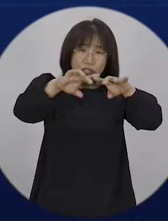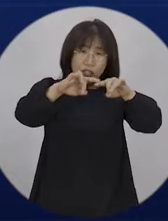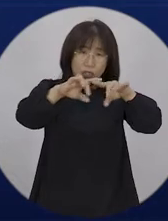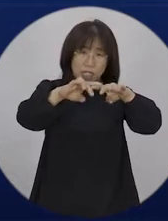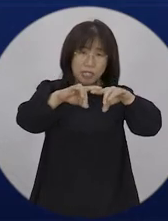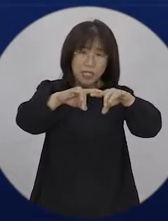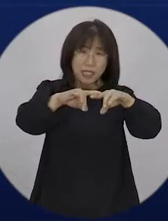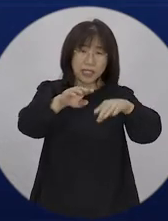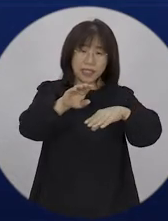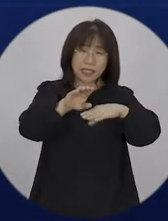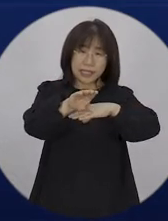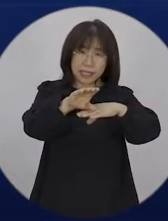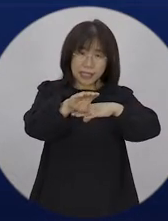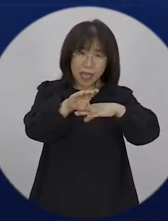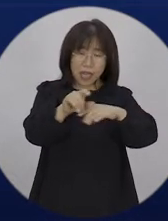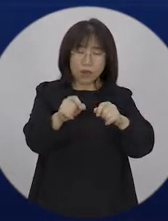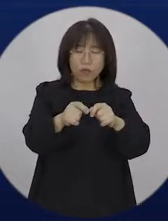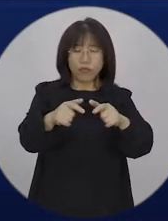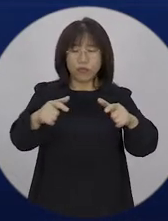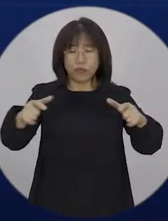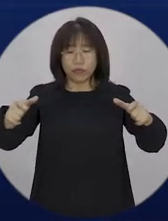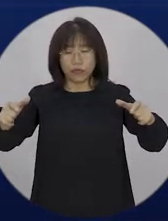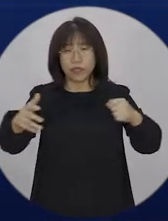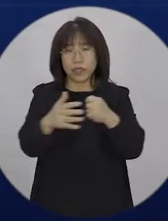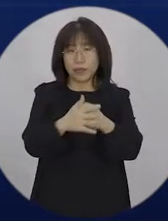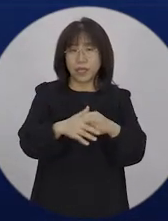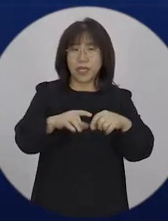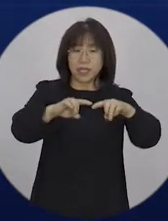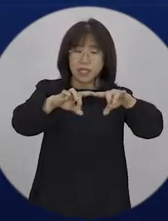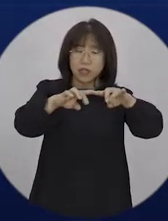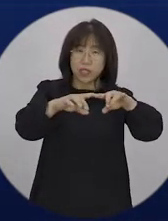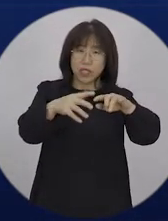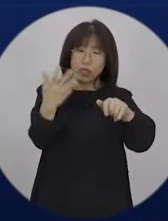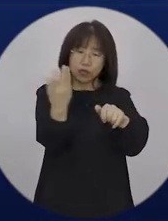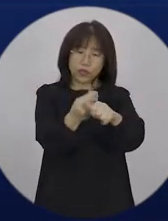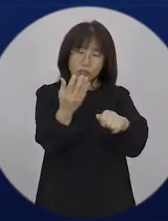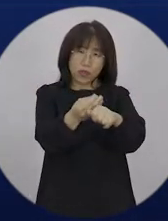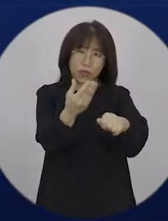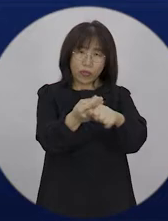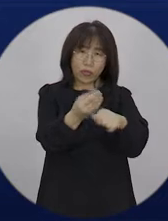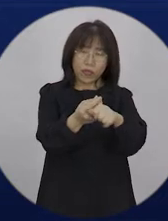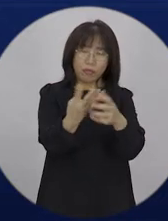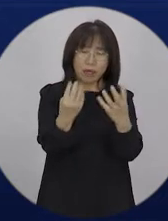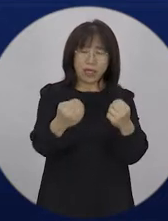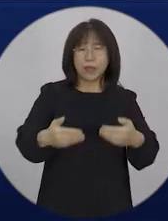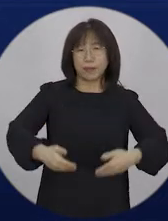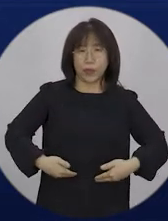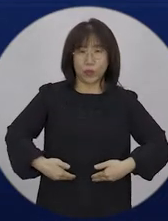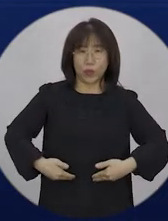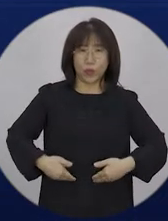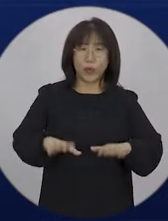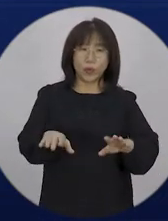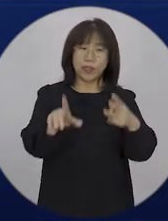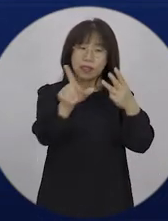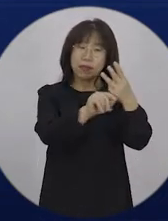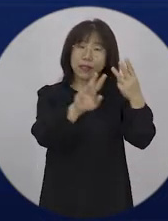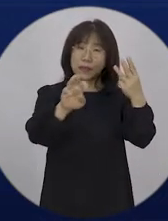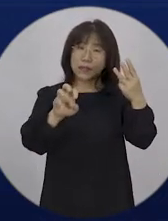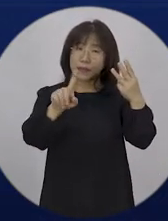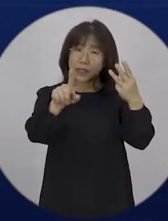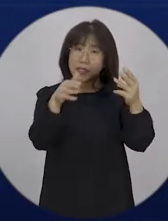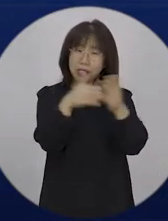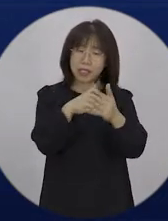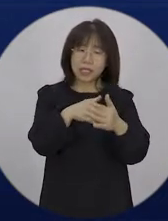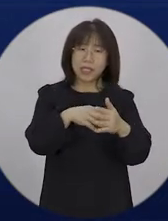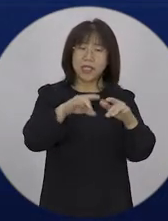전기차 수요가 높아지면서 전기차 충전 시설 설치에 대한 관심도 높아지고 있는데요 오는 3월 31일까지